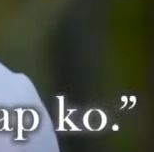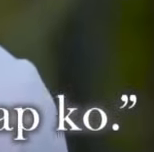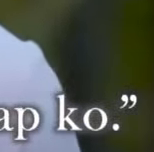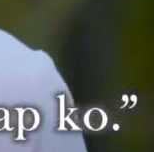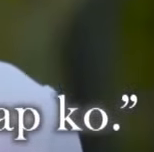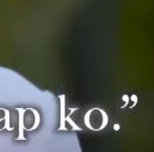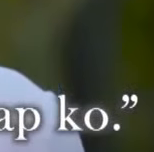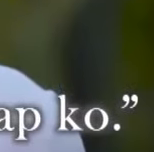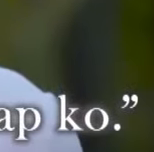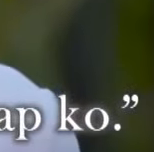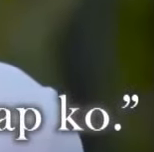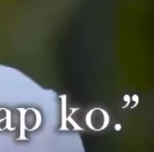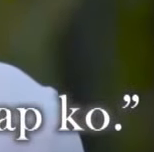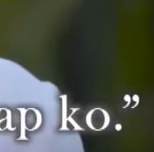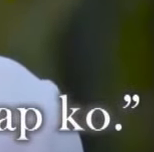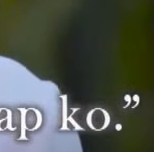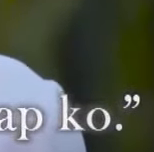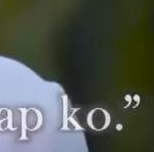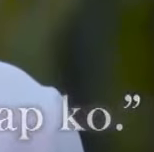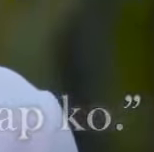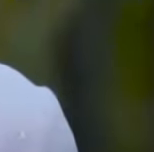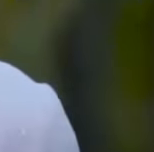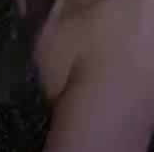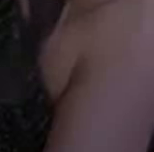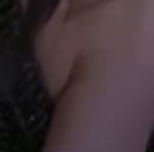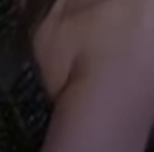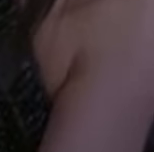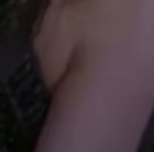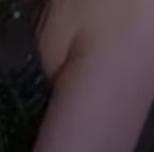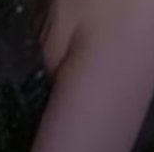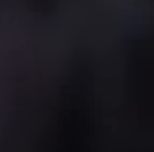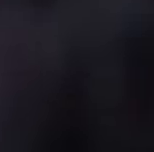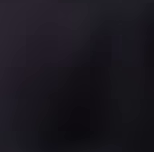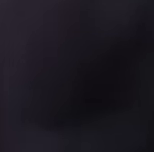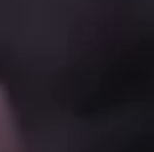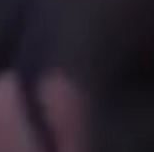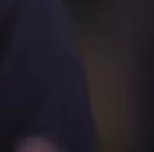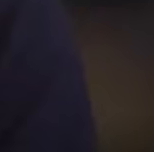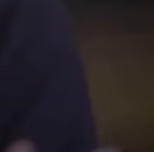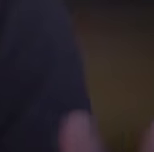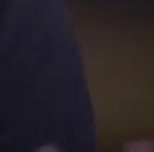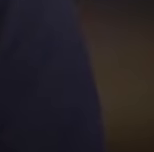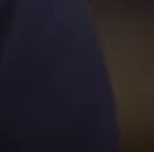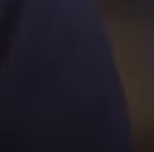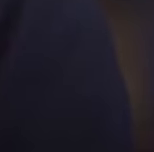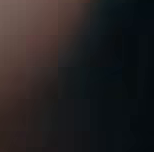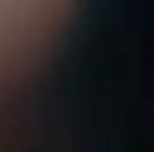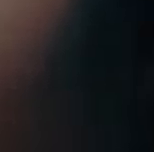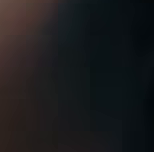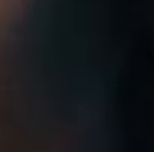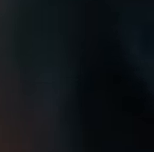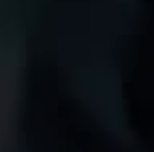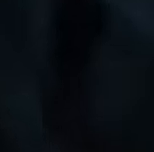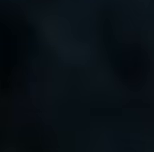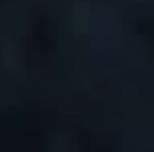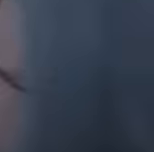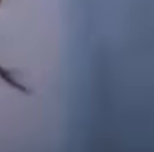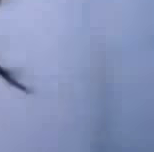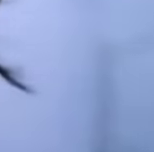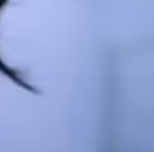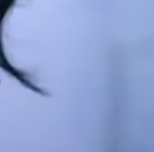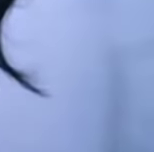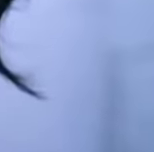pa ngayon yung kumukontra sa pag-abot sa mga pangarap ko? Bakit sila ang gustong humadlang sa mga kaligayahan ko? Faith Da Silva